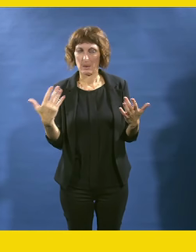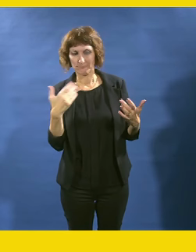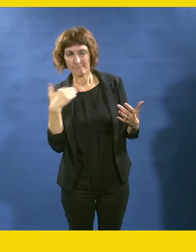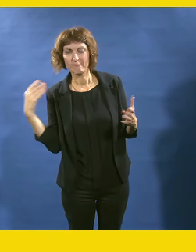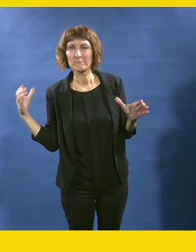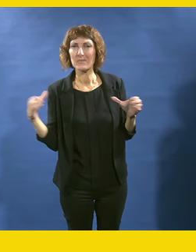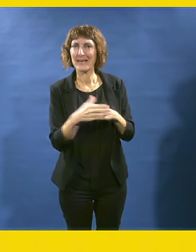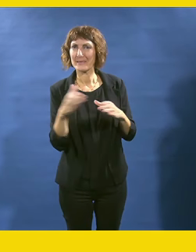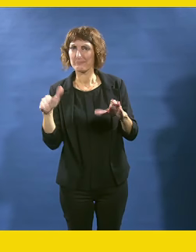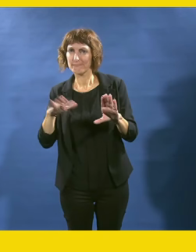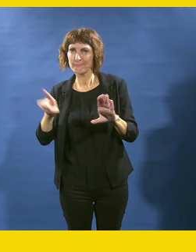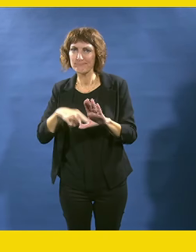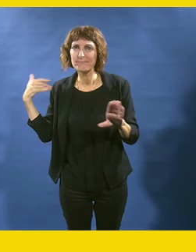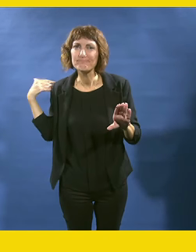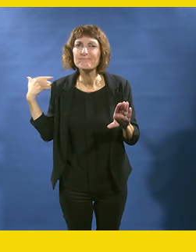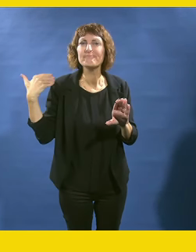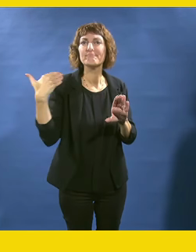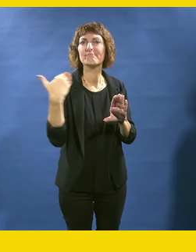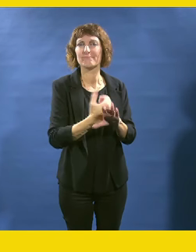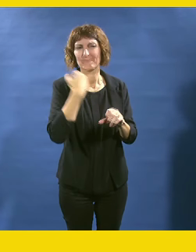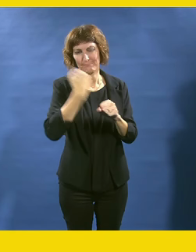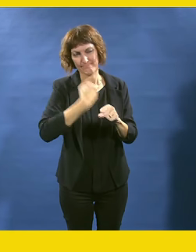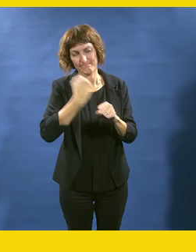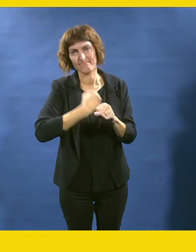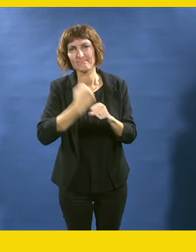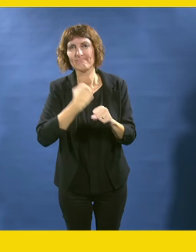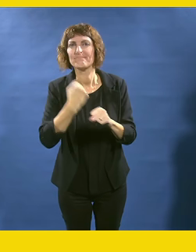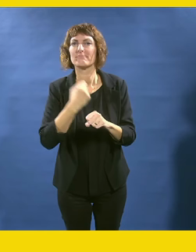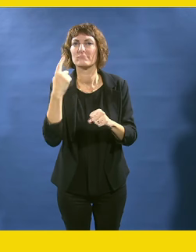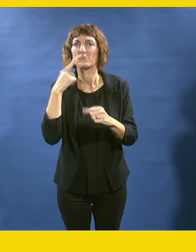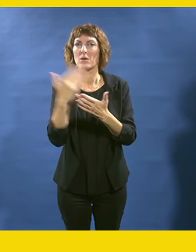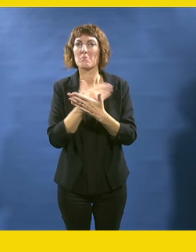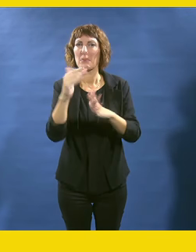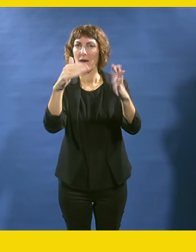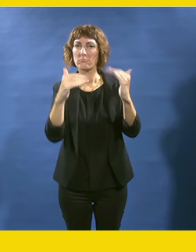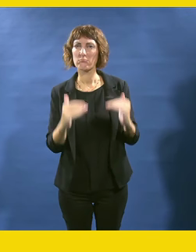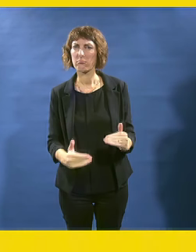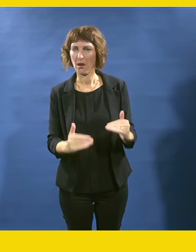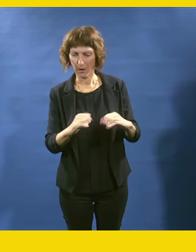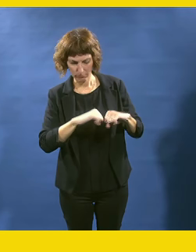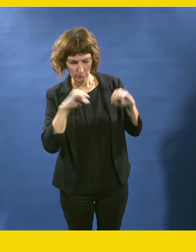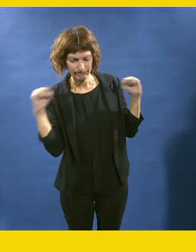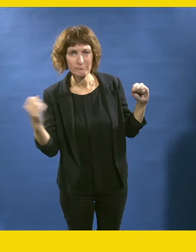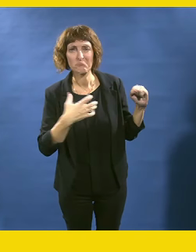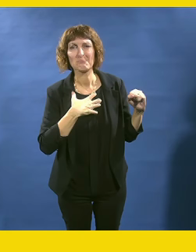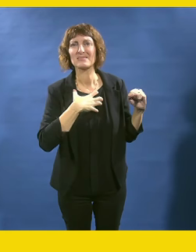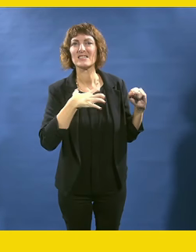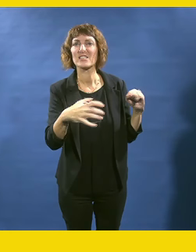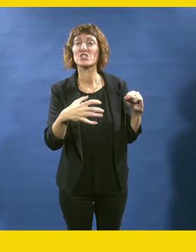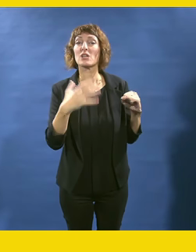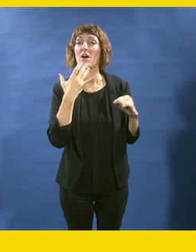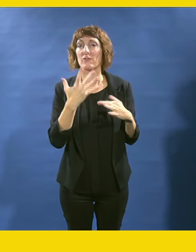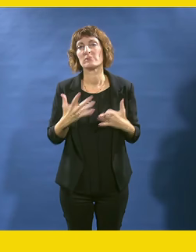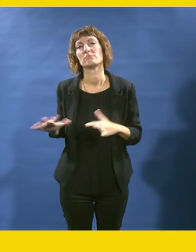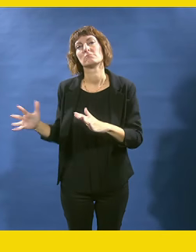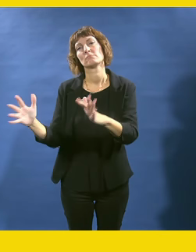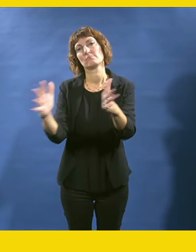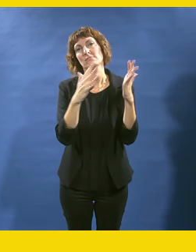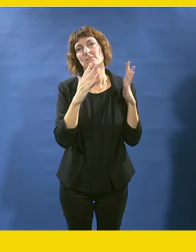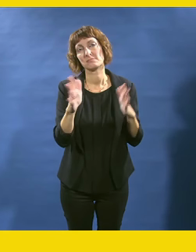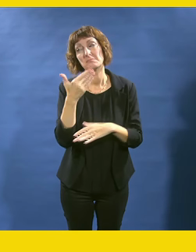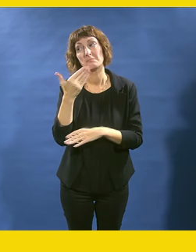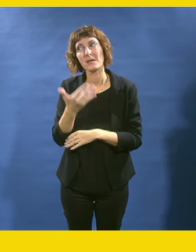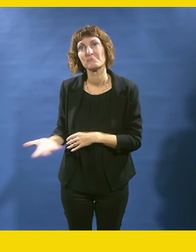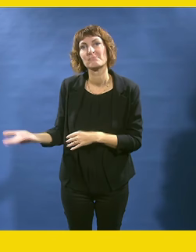pendant plusieurs mois pour vous concocter une programmation extrêmement riche. Et je voudrais dire un immense bravo et un immense merci à